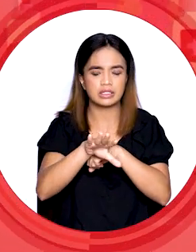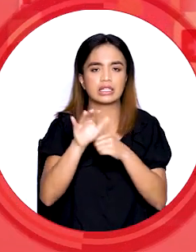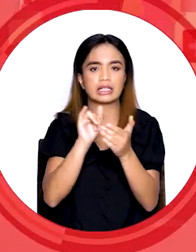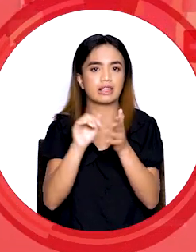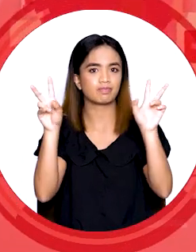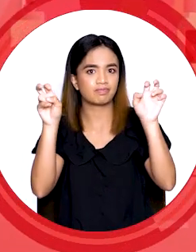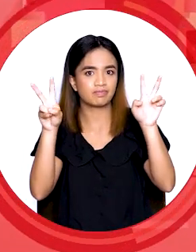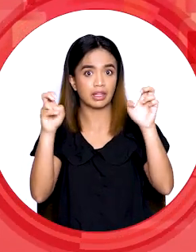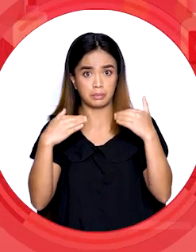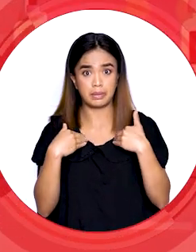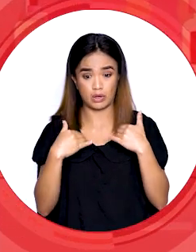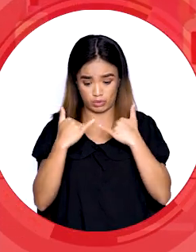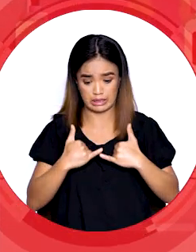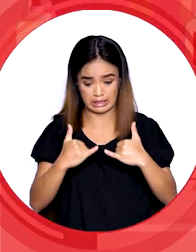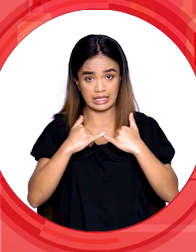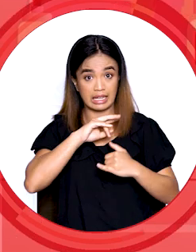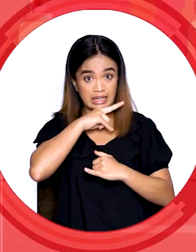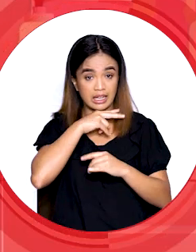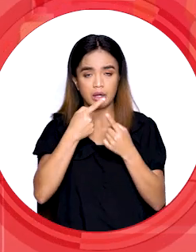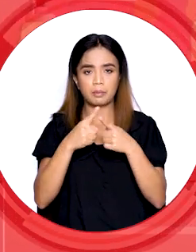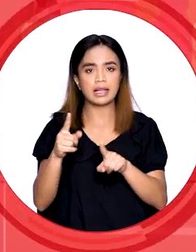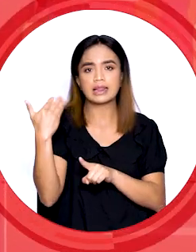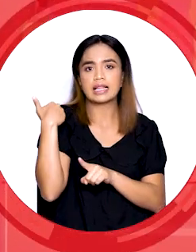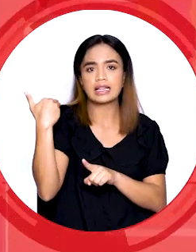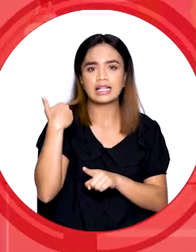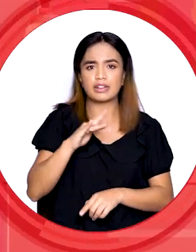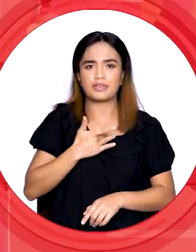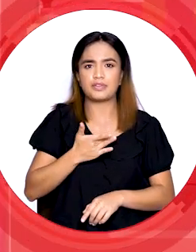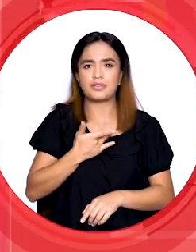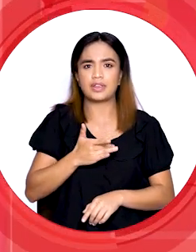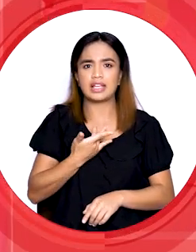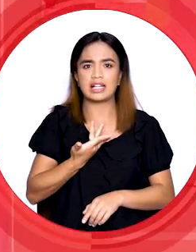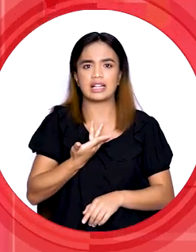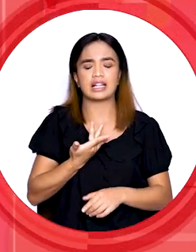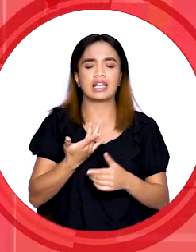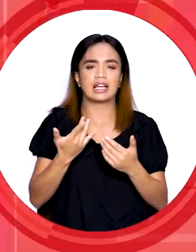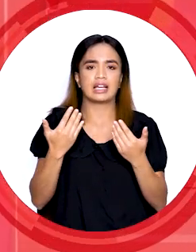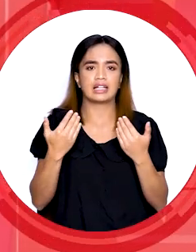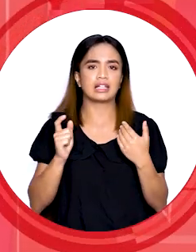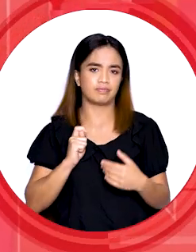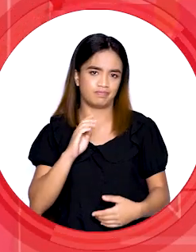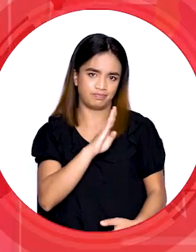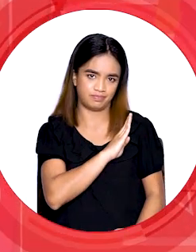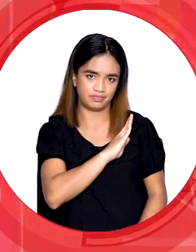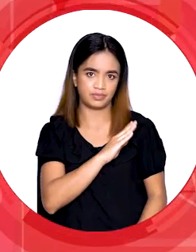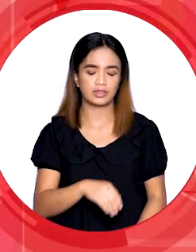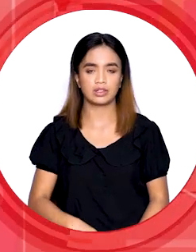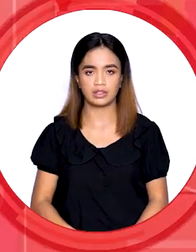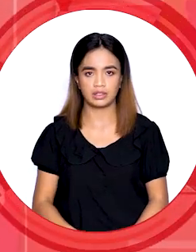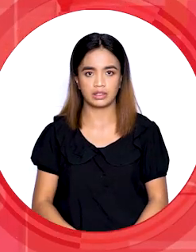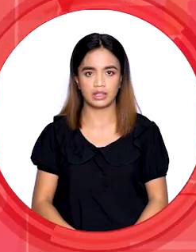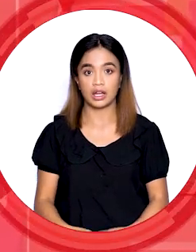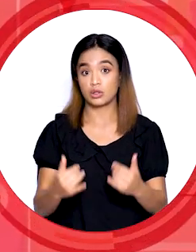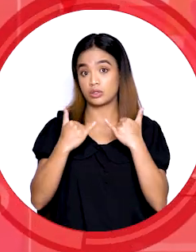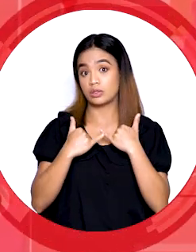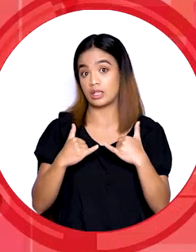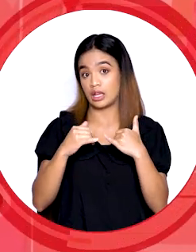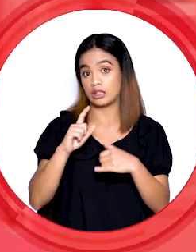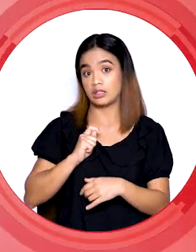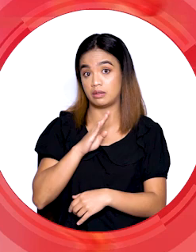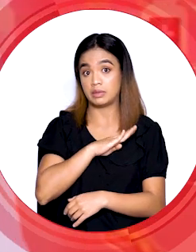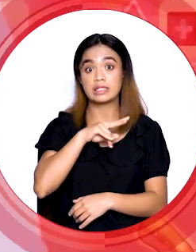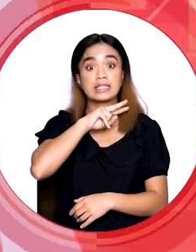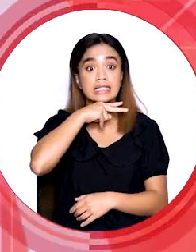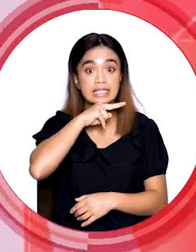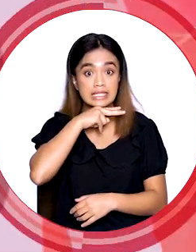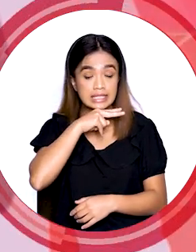kondisyong ito. May bakterya na sa katawan pero wala pang sintomas na may sakit na ng TB. Habang natutulog